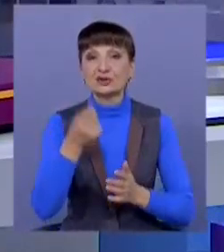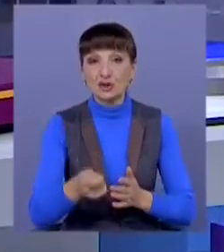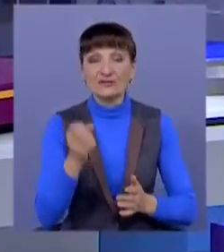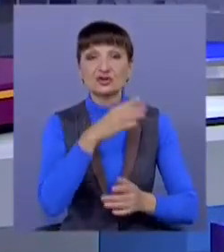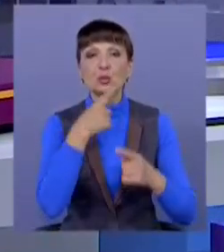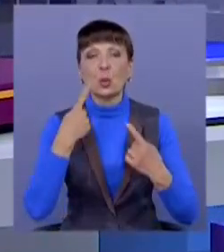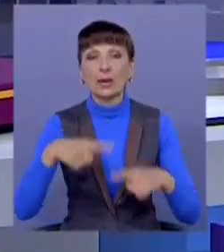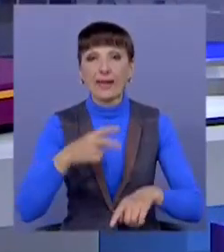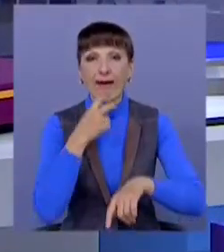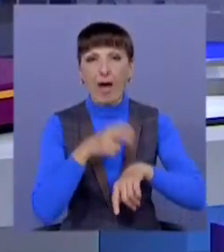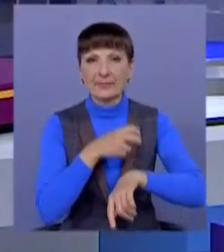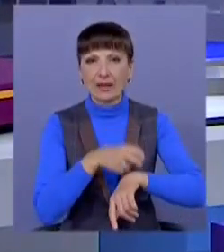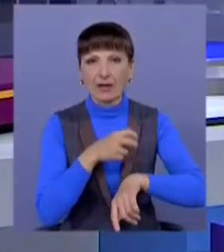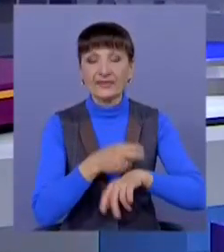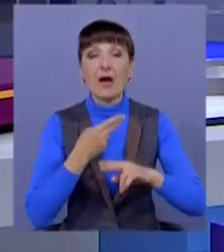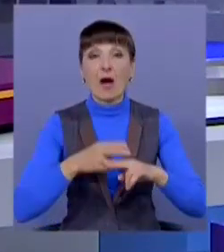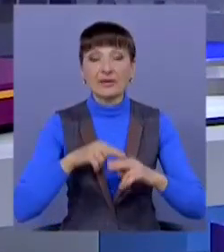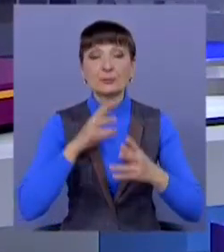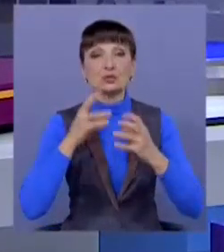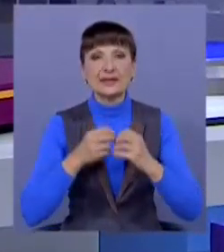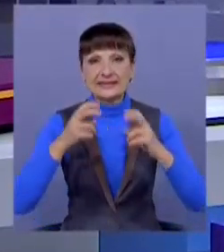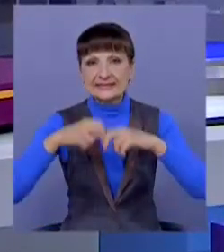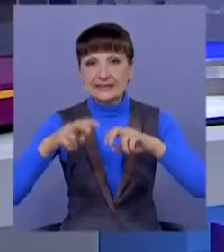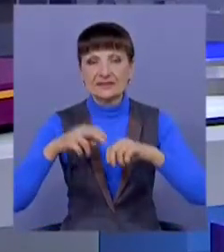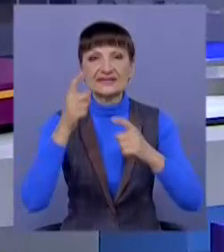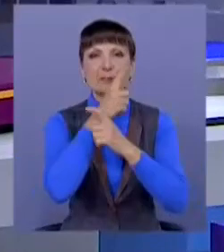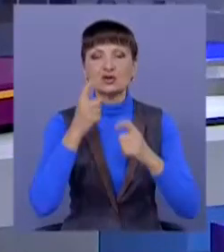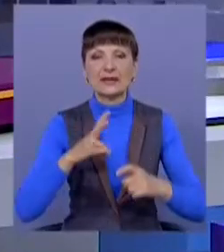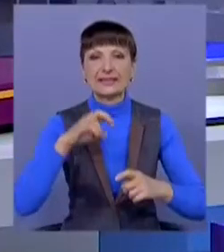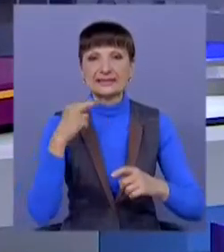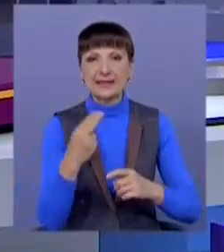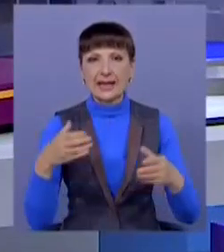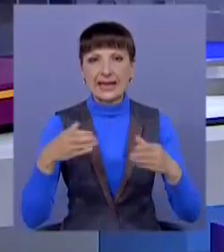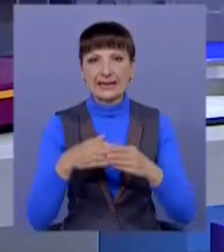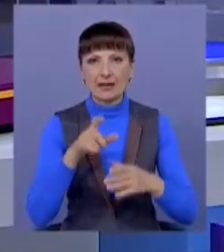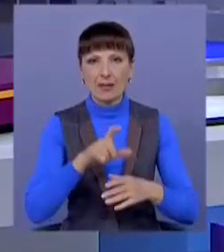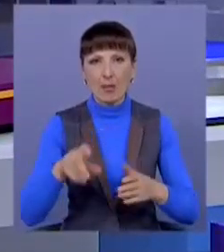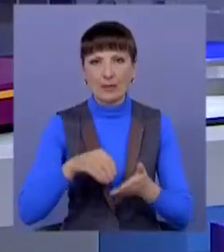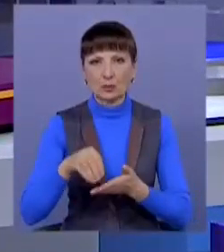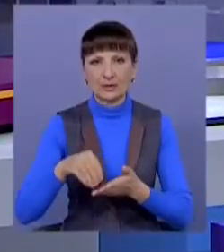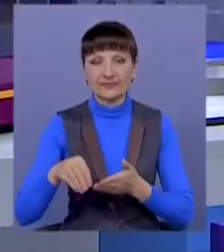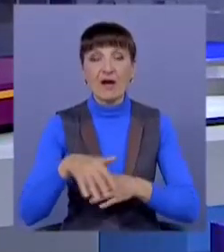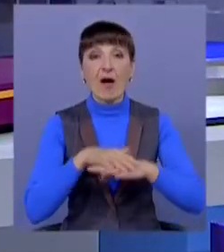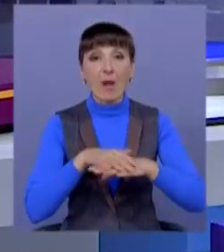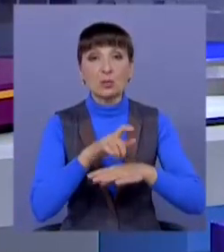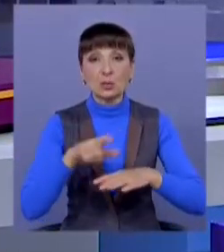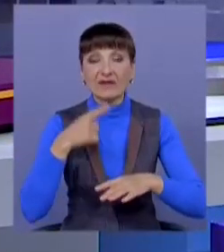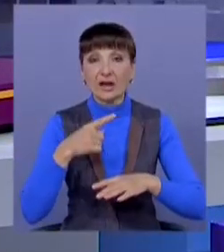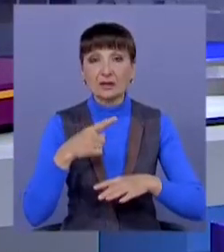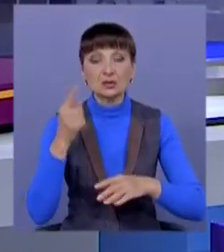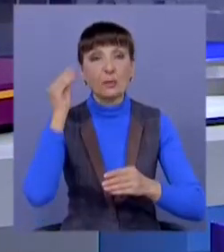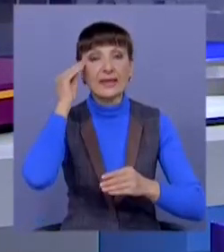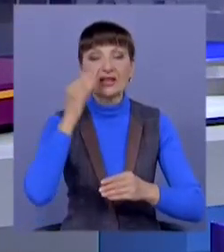в других точках продаж. Об этом по результатам исследования сообщили в Национальной лиге потребителей. Общественники при этом говорят, что